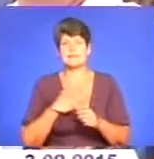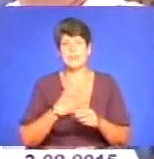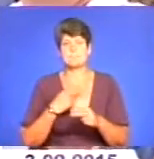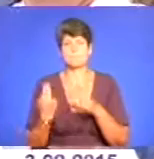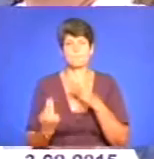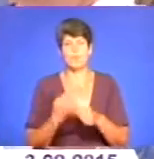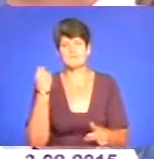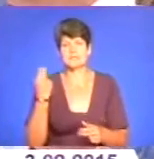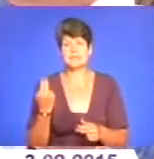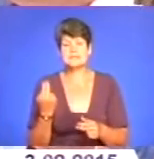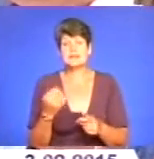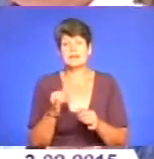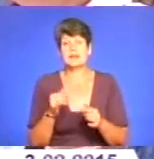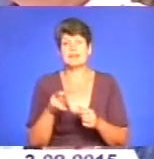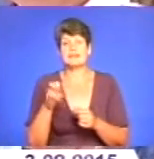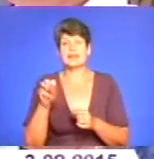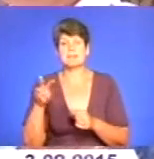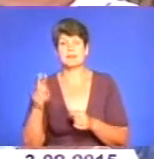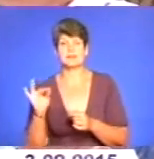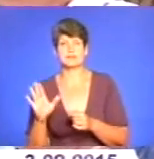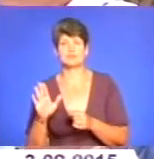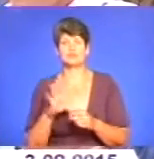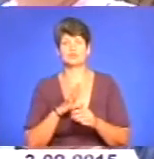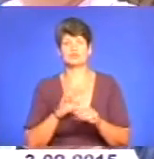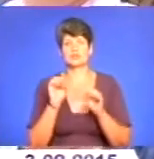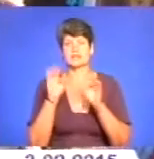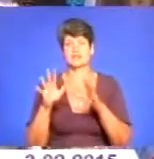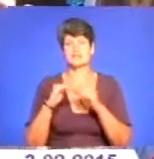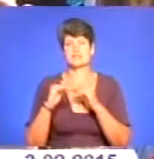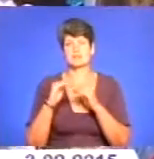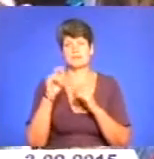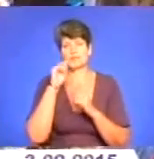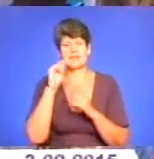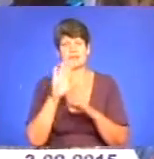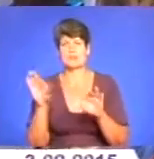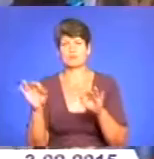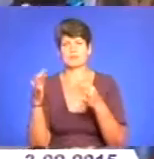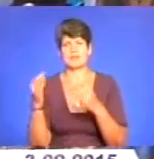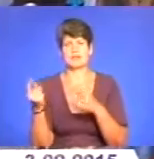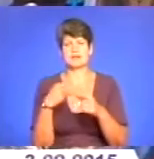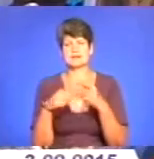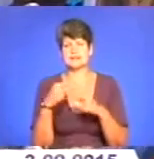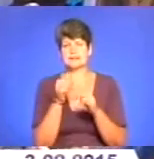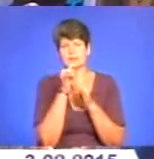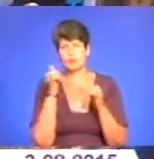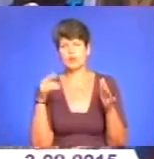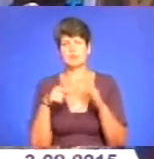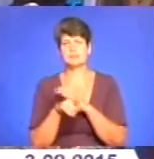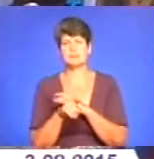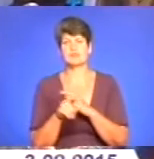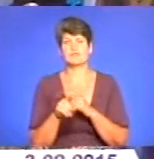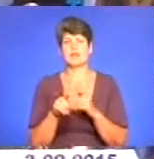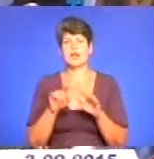за це. І лемки було кинуто в степи України. Їх не пускали назад, не могли втекти. Вони